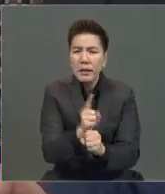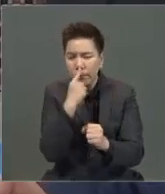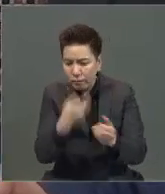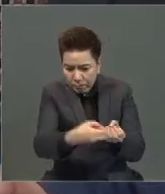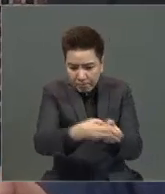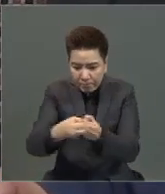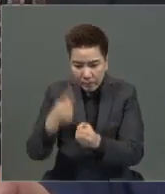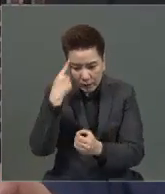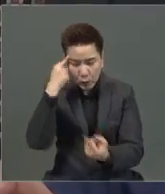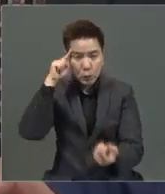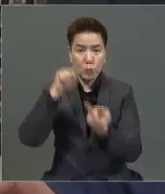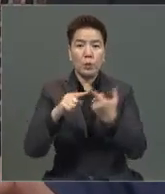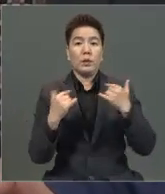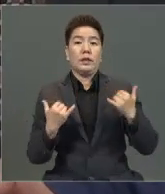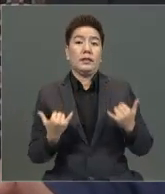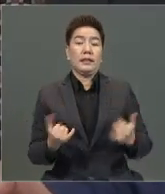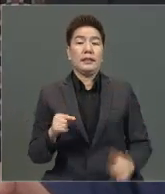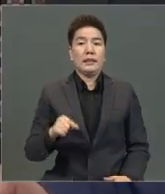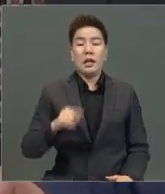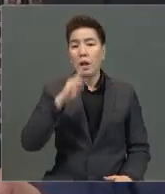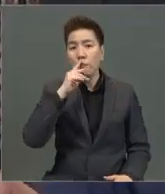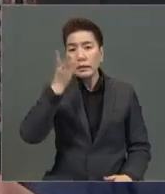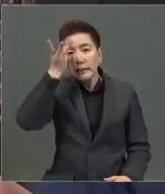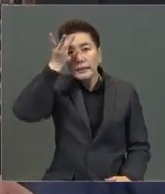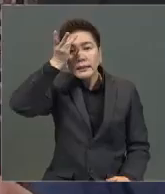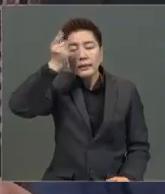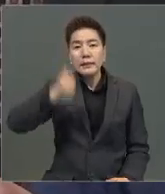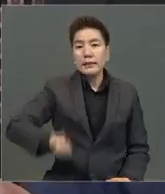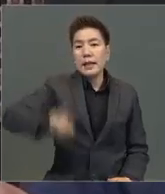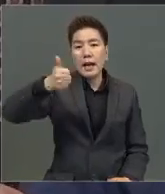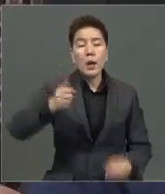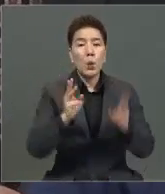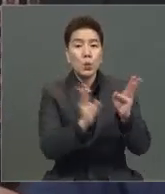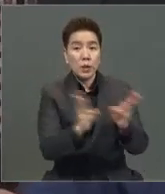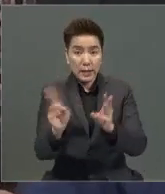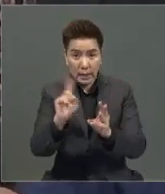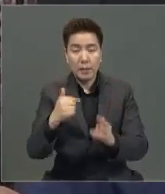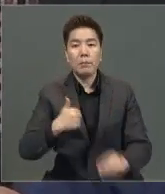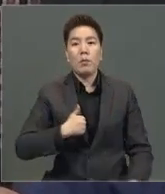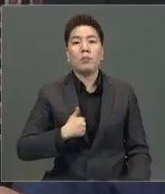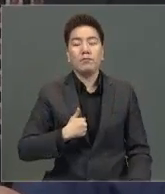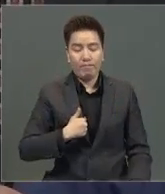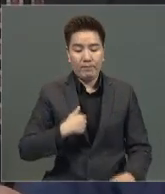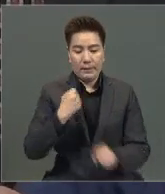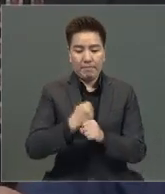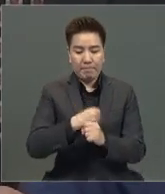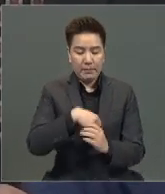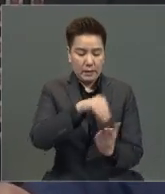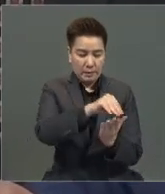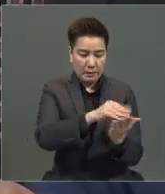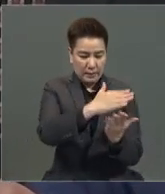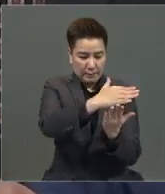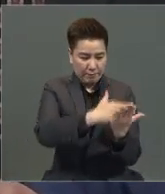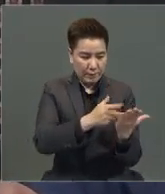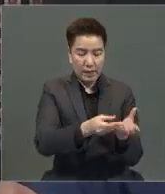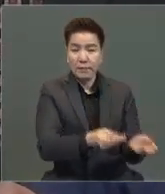ยชน์ของส่วนรวมนะครับเพราะนั้นก็เมื่อได้ข้อคิดอย่างไรแล้วนี่ผมเองจะเป็นคนที่ทำเรื่องส่งไปยังฝ่